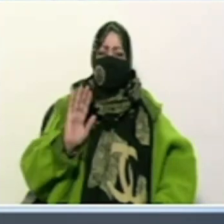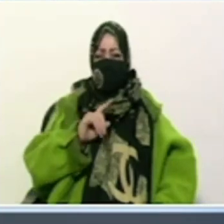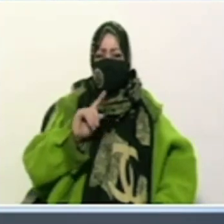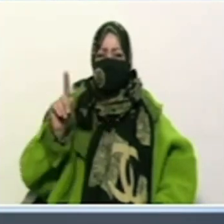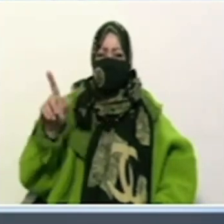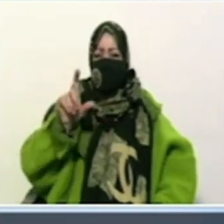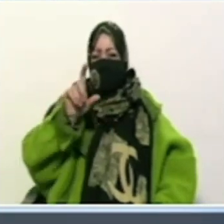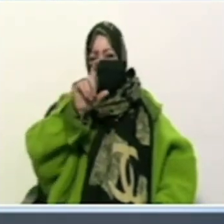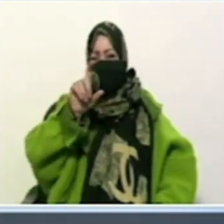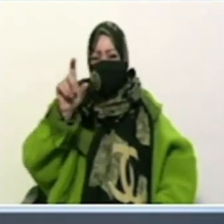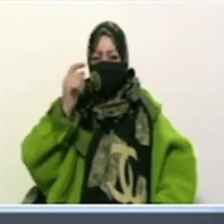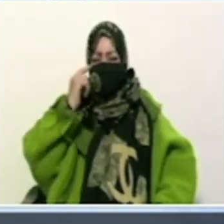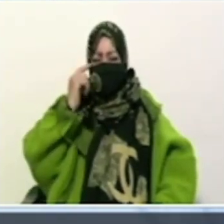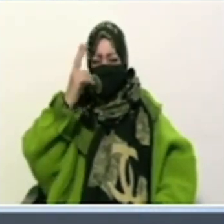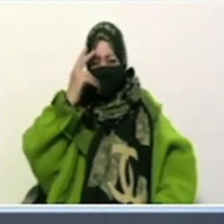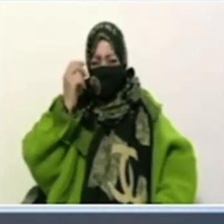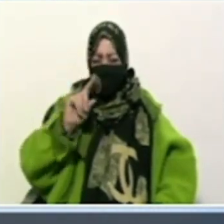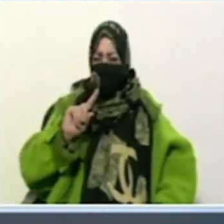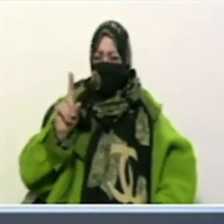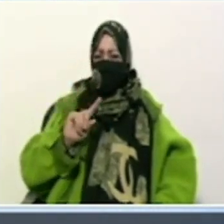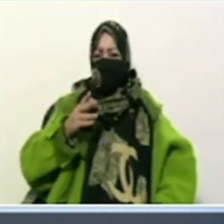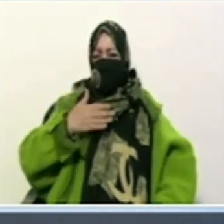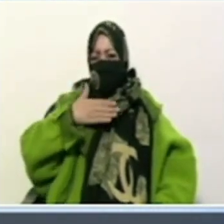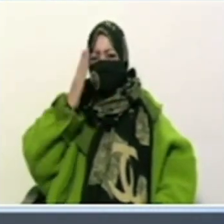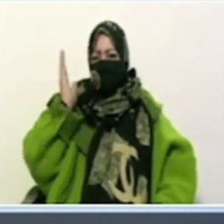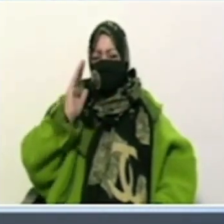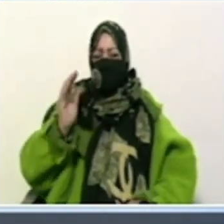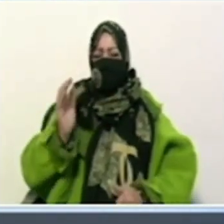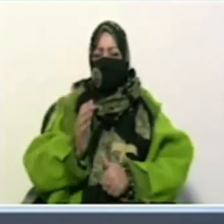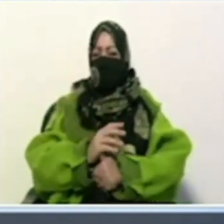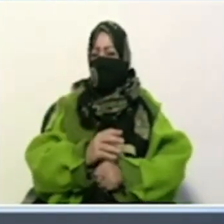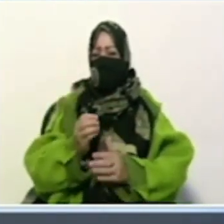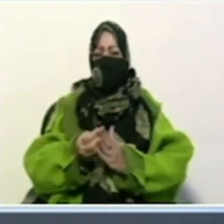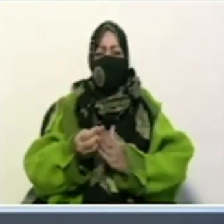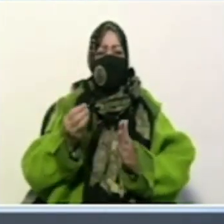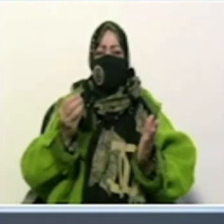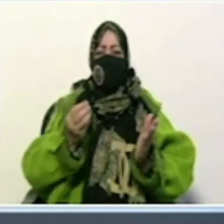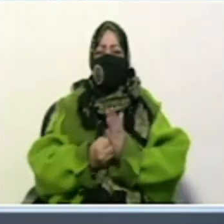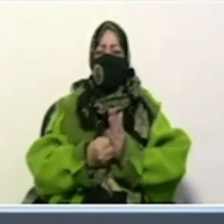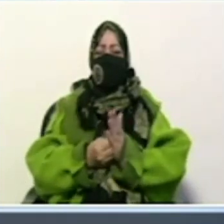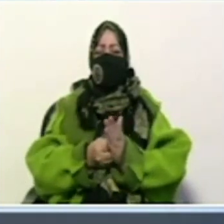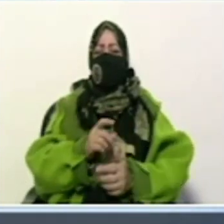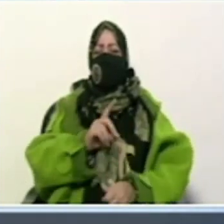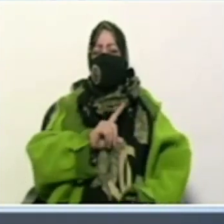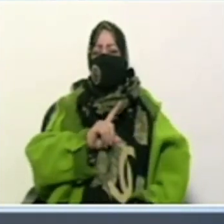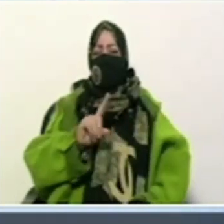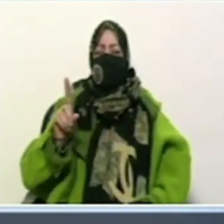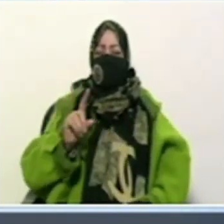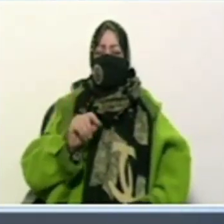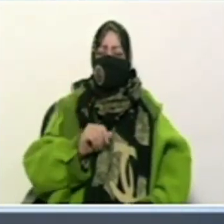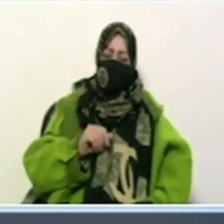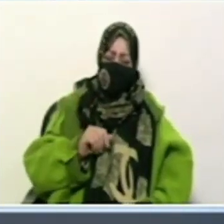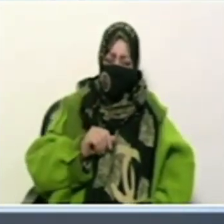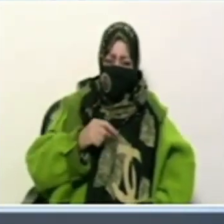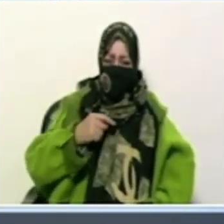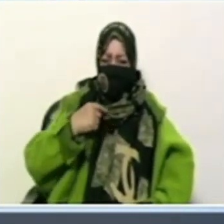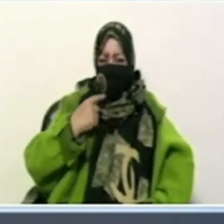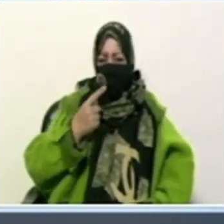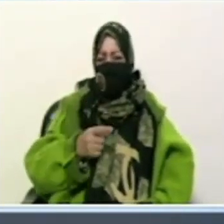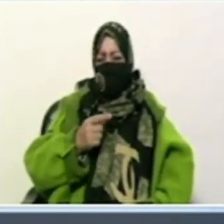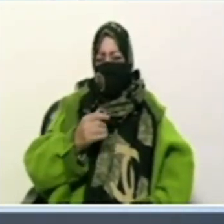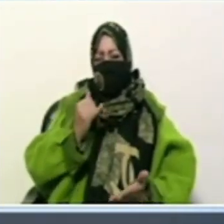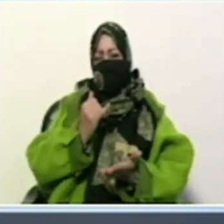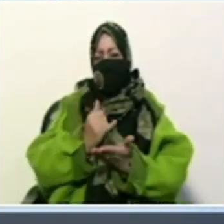إذا كان الأمر كذلك فيلزمه فراقها ويحرم عليه استمرار معها، وبأن هذا يعني